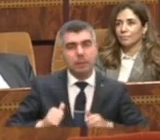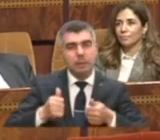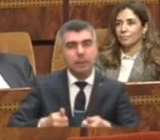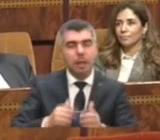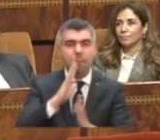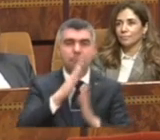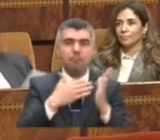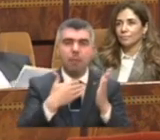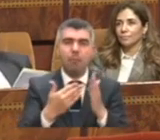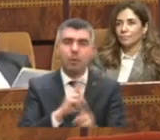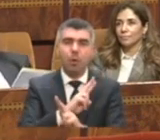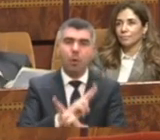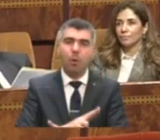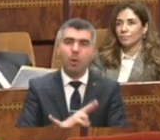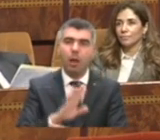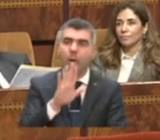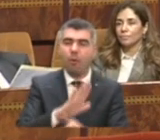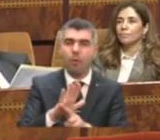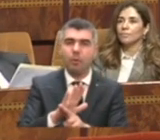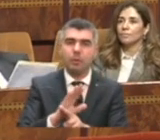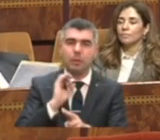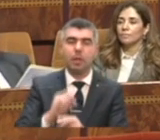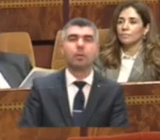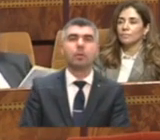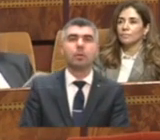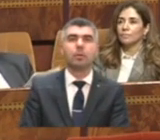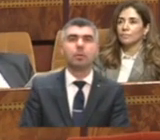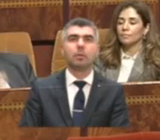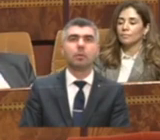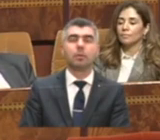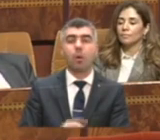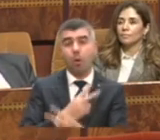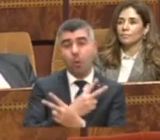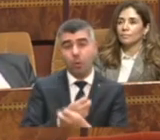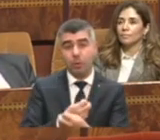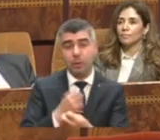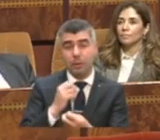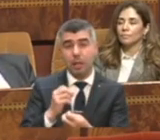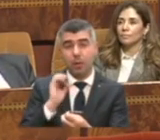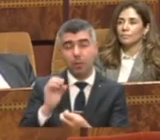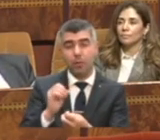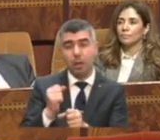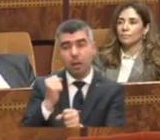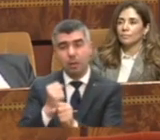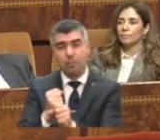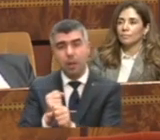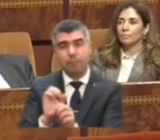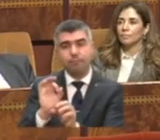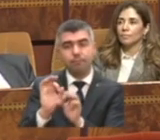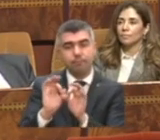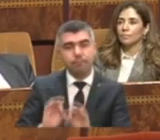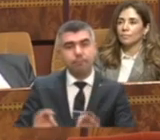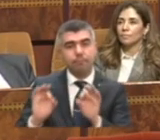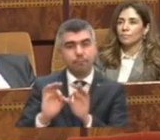برنامج عطلة للجميع، سواء فيما يتعلق بالبنية التحتية أو فيما يرتبط بالعرض التخييمي التربوي، وهو